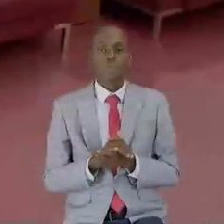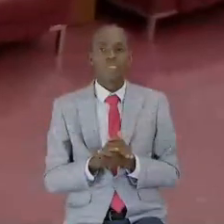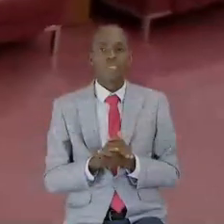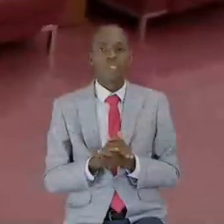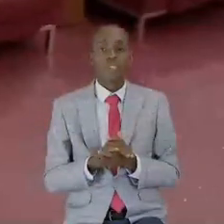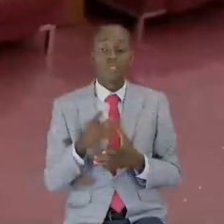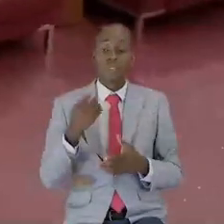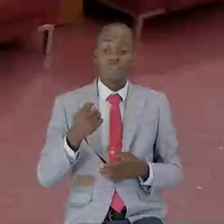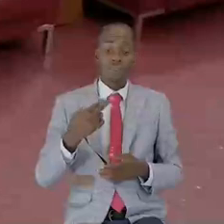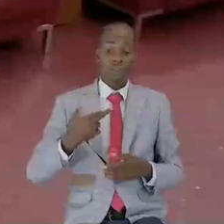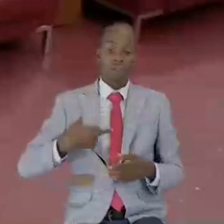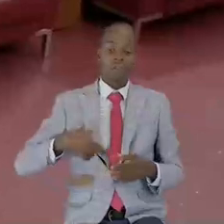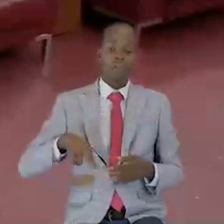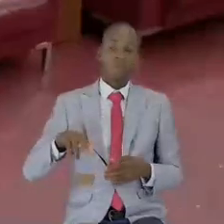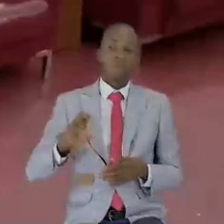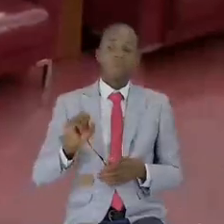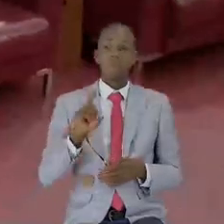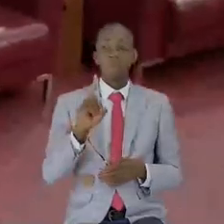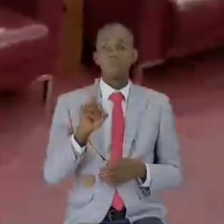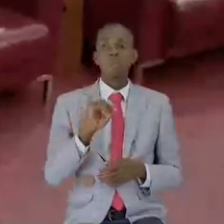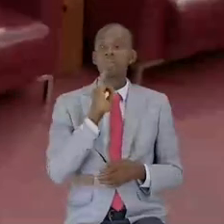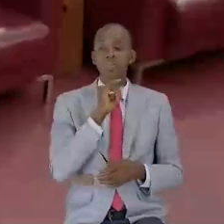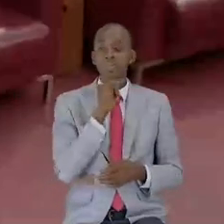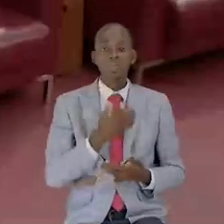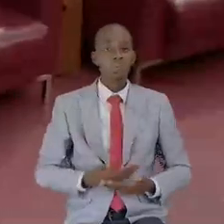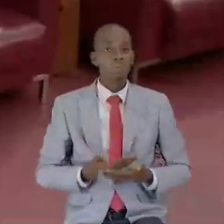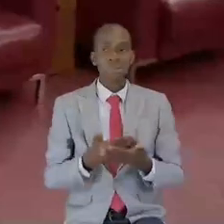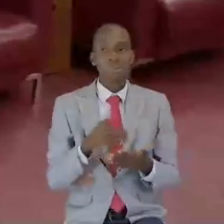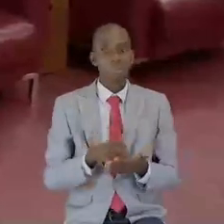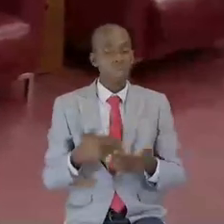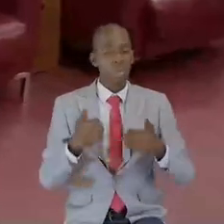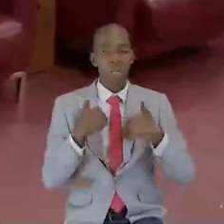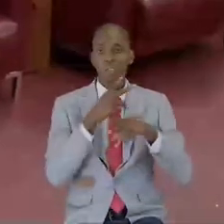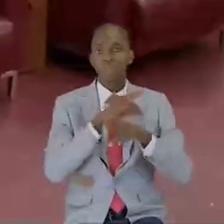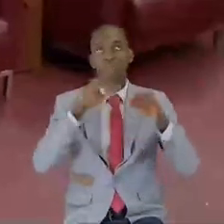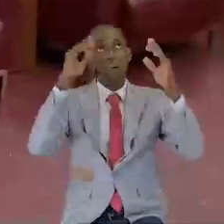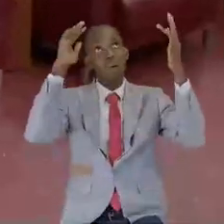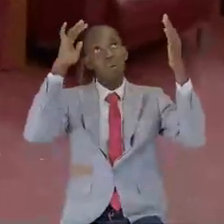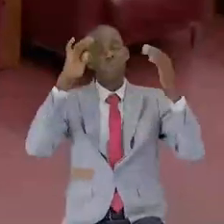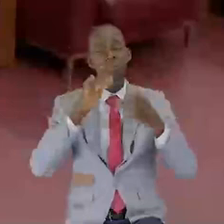Le religieux n'est pas né de nouveau, n'a pas d'espérance.